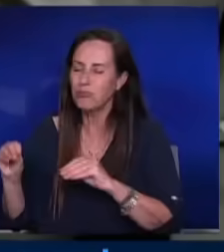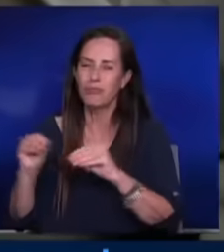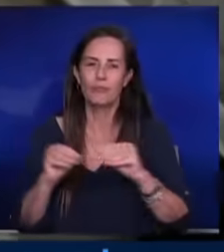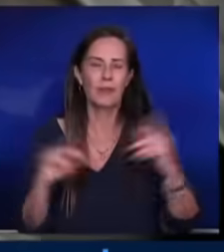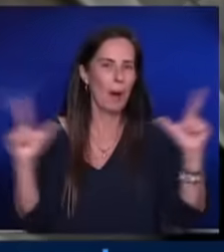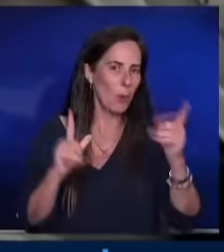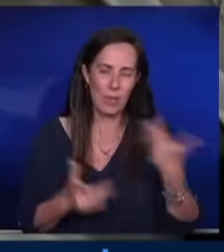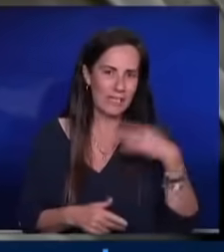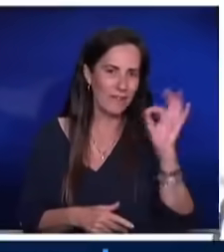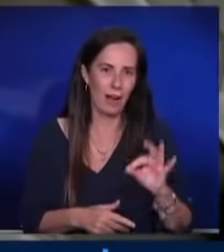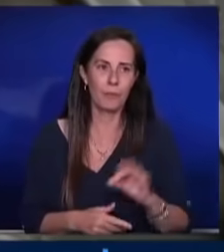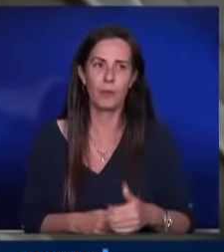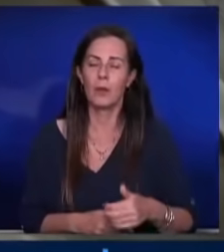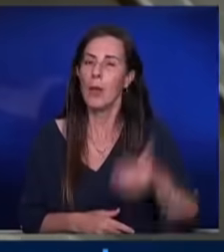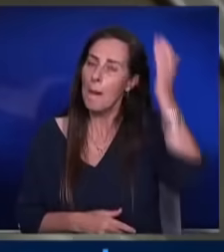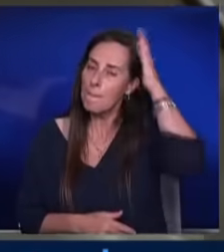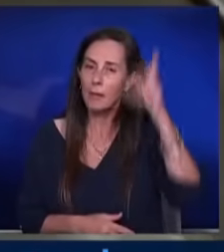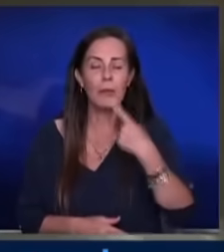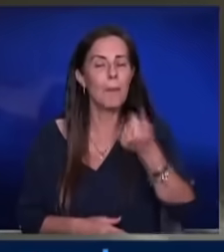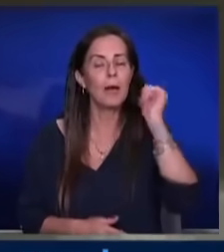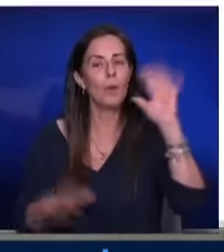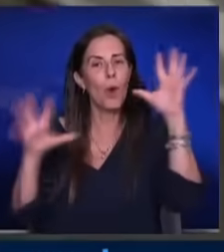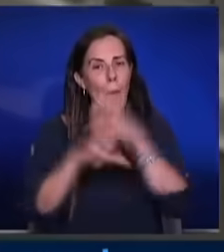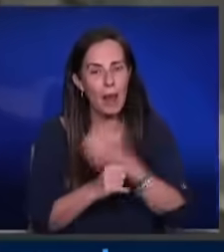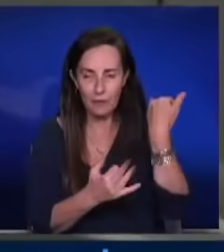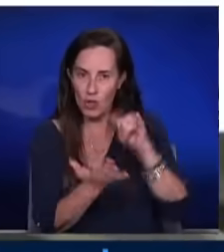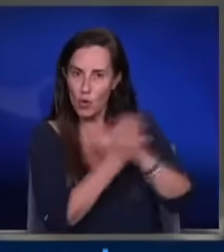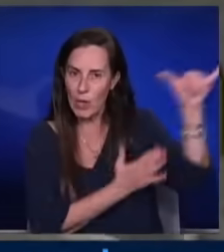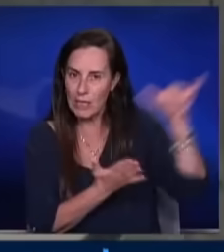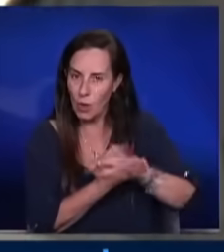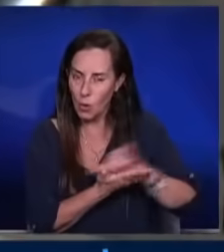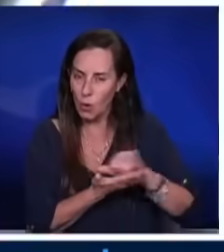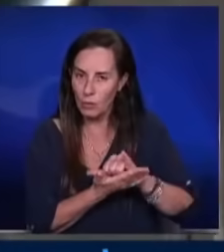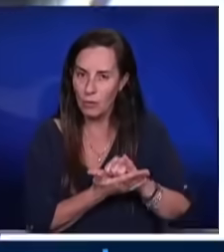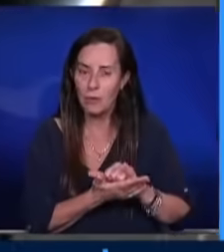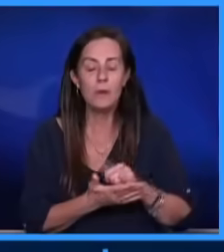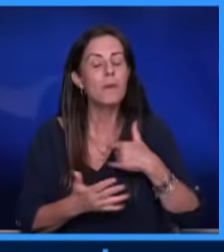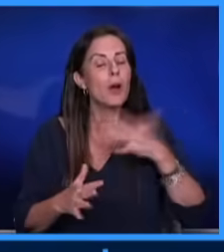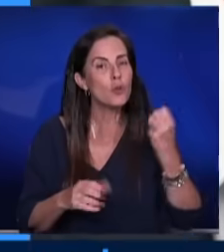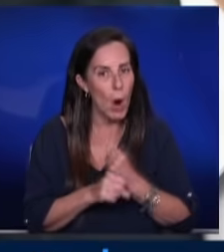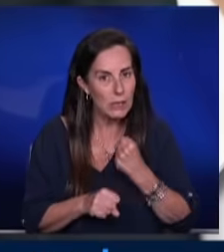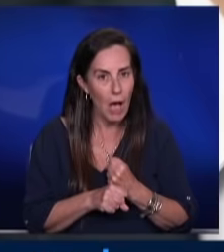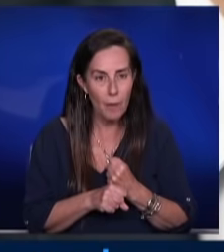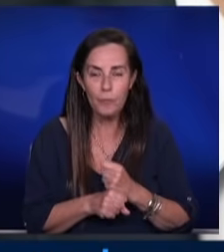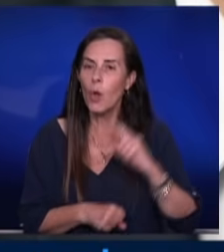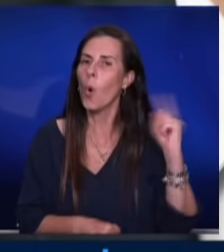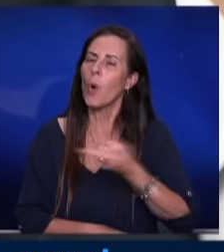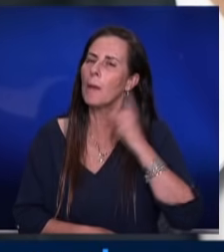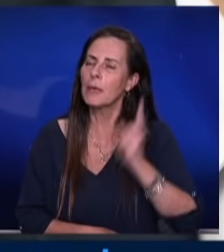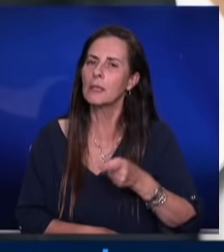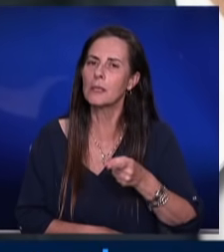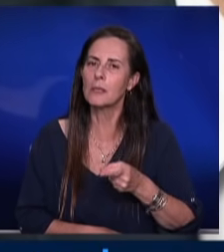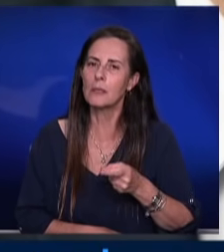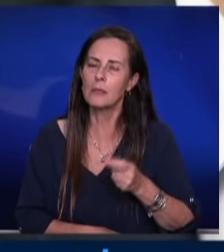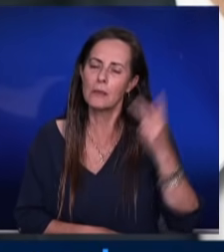והבילוי. ראש הממשלה בנט אמר הלילה לפני אמרתו לארצות הברית, בהערכת מצב שקיים, כולם צריכים להכיר את